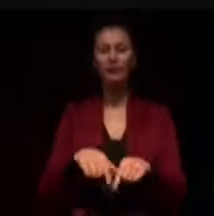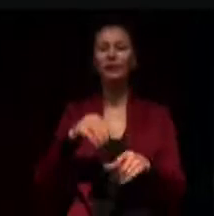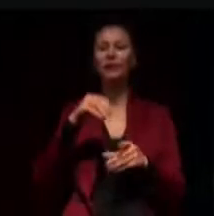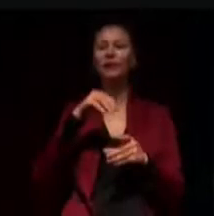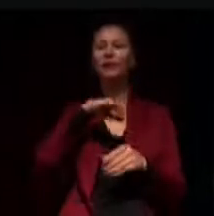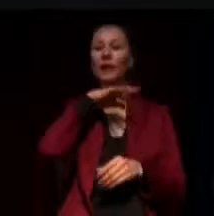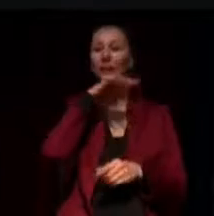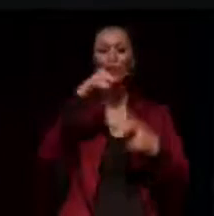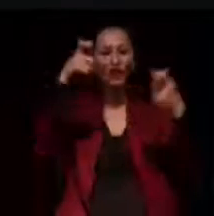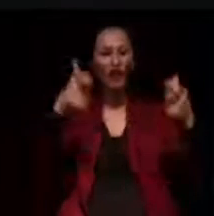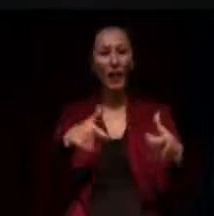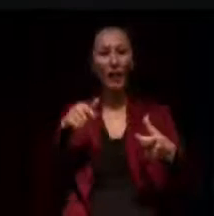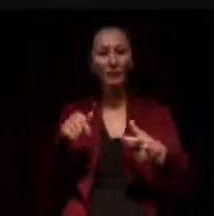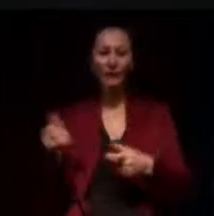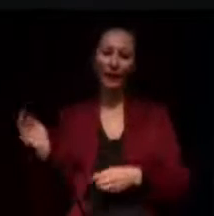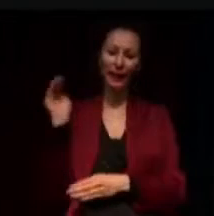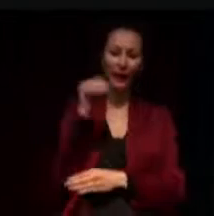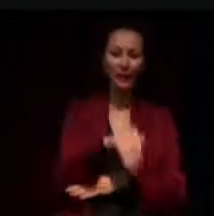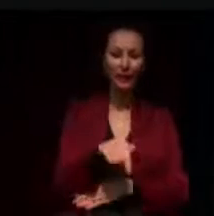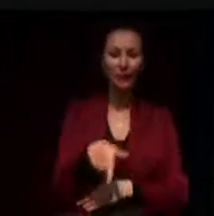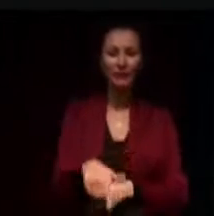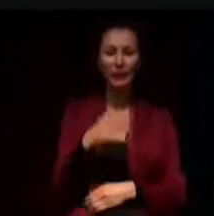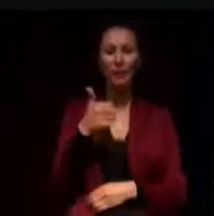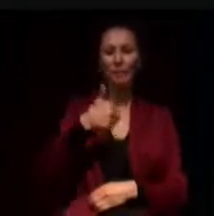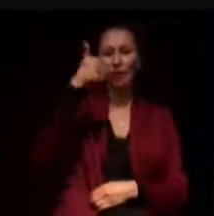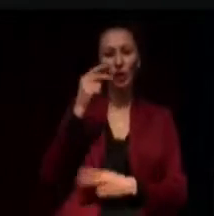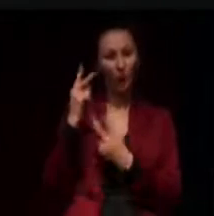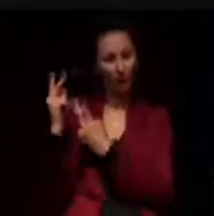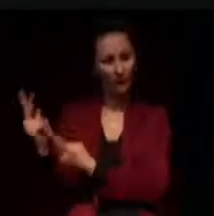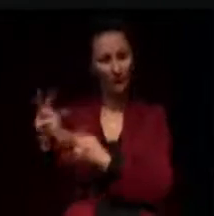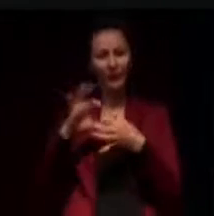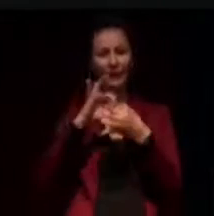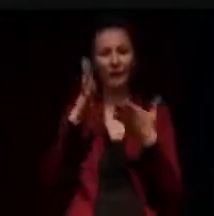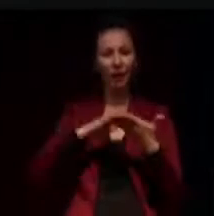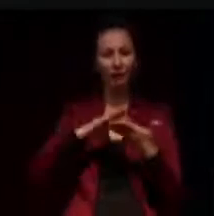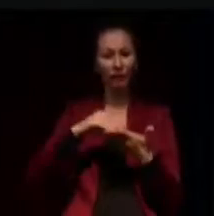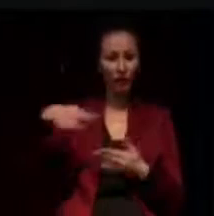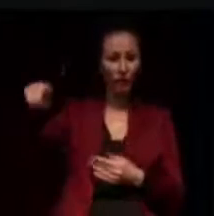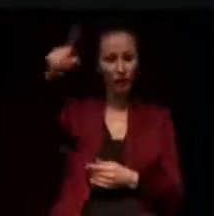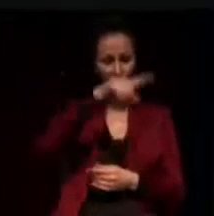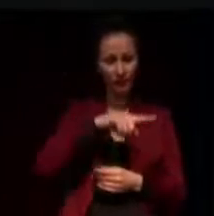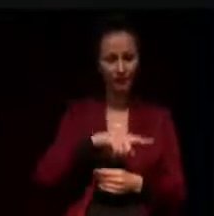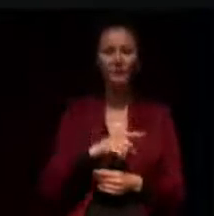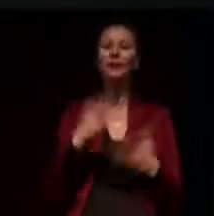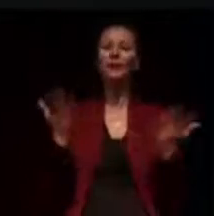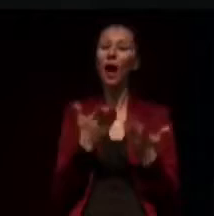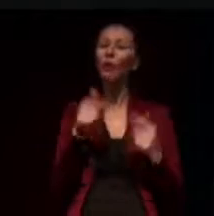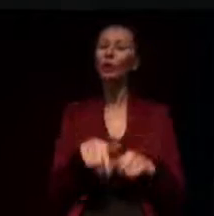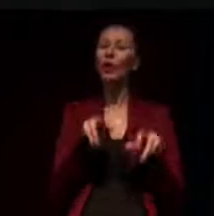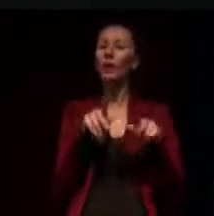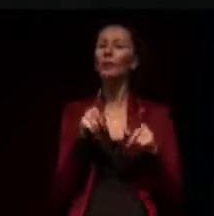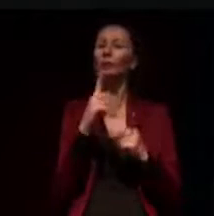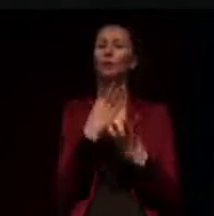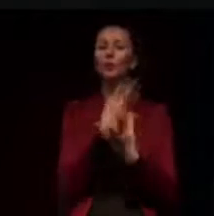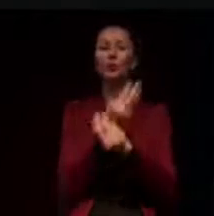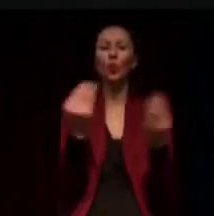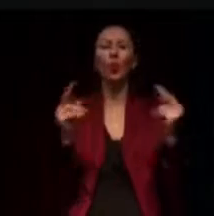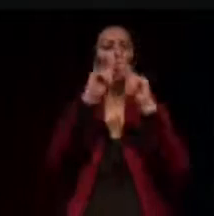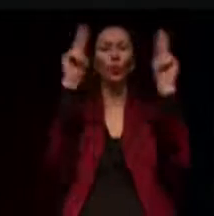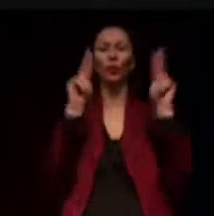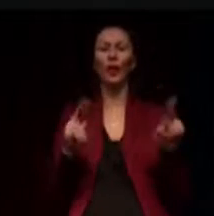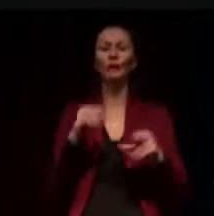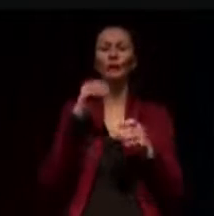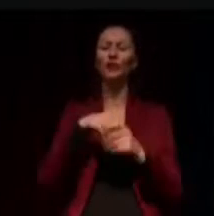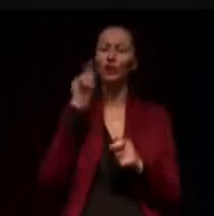Madre şehrimize getirilmesini sağladı başkanımız ve ilgili arkadaşlar. Daha bunlar gibi daha birçok